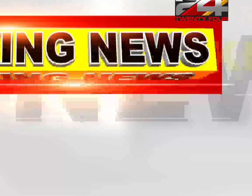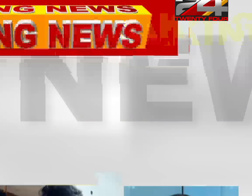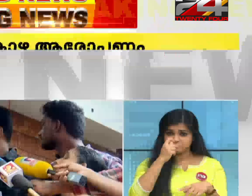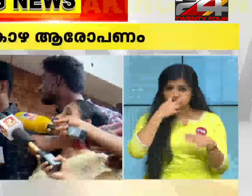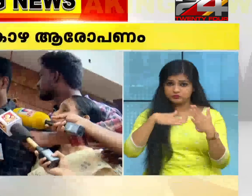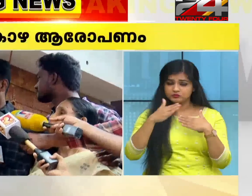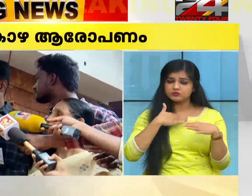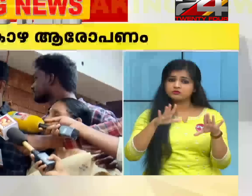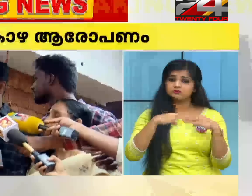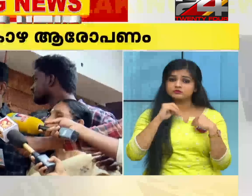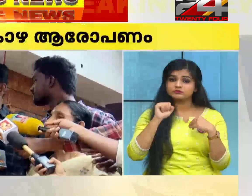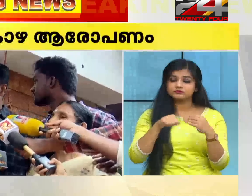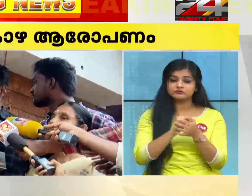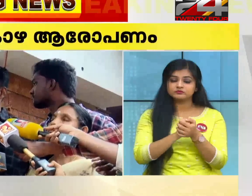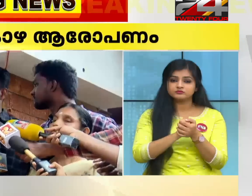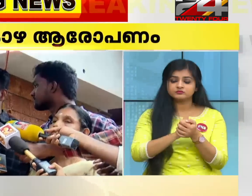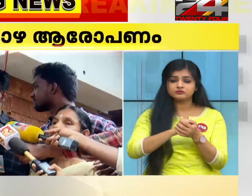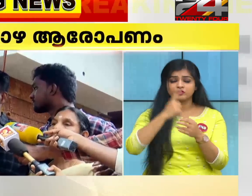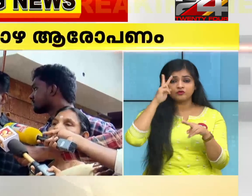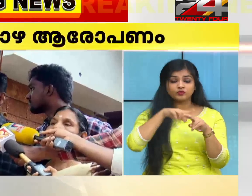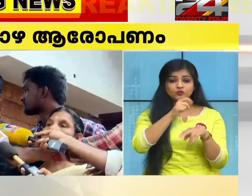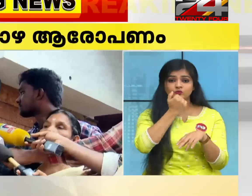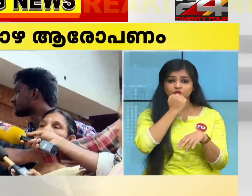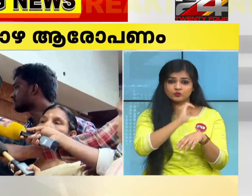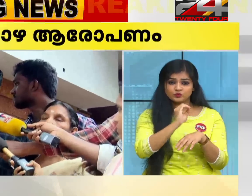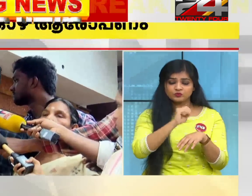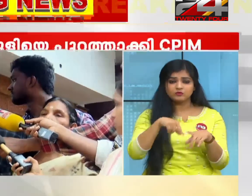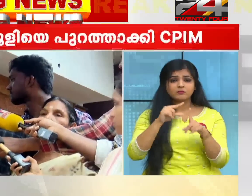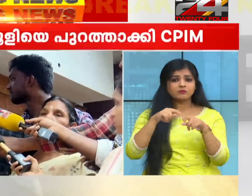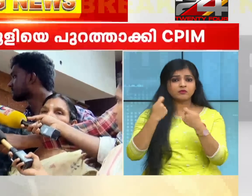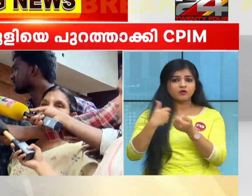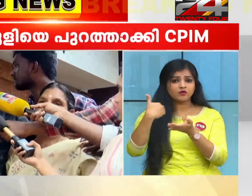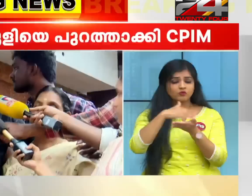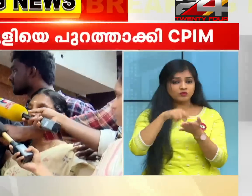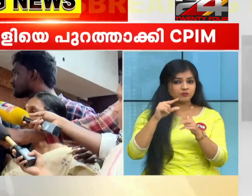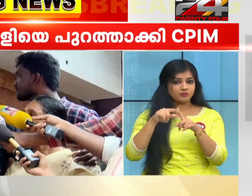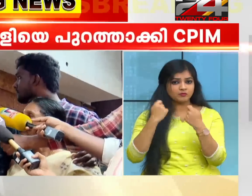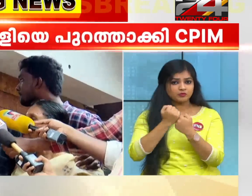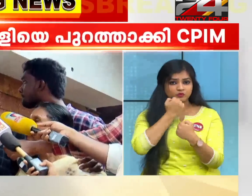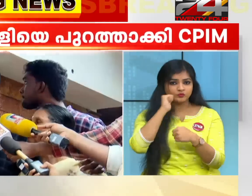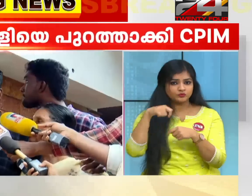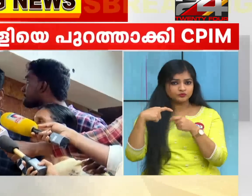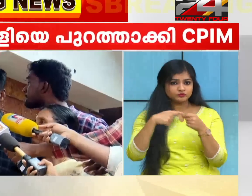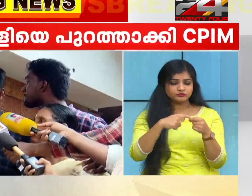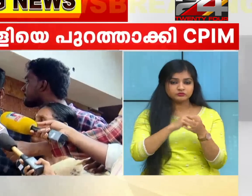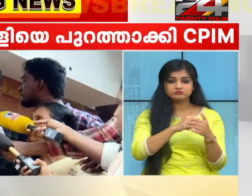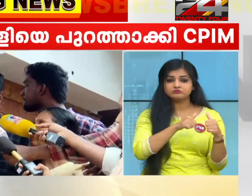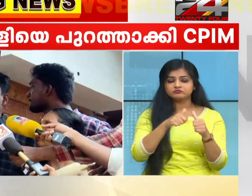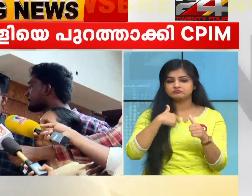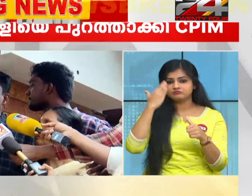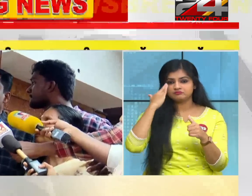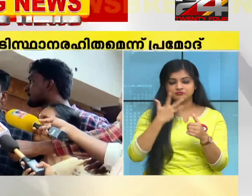താങ്കൾ തെറ്റുപറ്റി ചെയ്തിട്ടില്ലെങ്കിൽ താങ്കളെ പുറത്താക്കിയ പാർട്ടിക്കല്ലേ അപ്പൊ തെറ്റുപറ്റി ചെയ്തത്? അതെനിക്കറിയില്ല. ഇക്കാര്യത്തിൽ ഒരു ഭരണപരമായ അന്വേഷണം വേണം താങ്കൾ